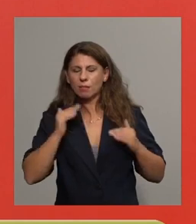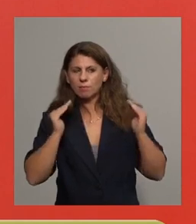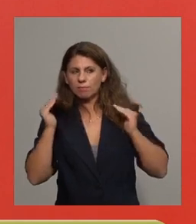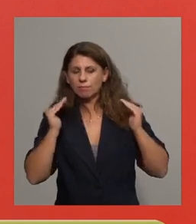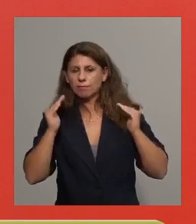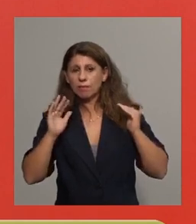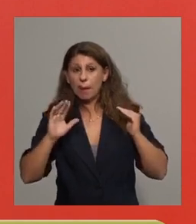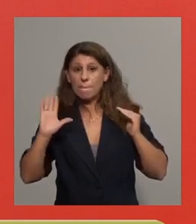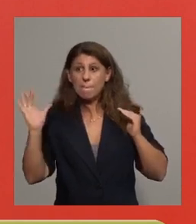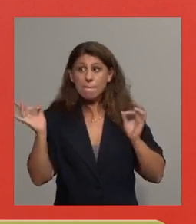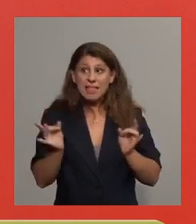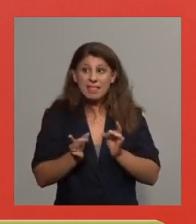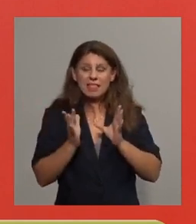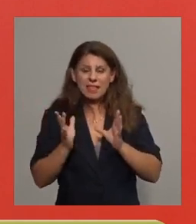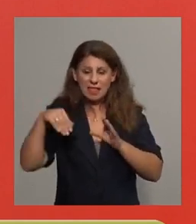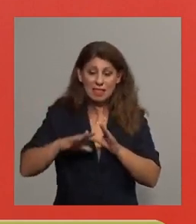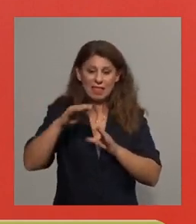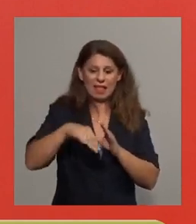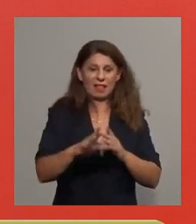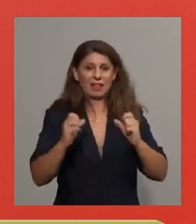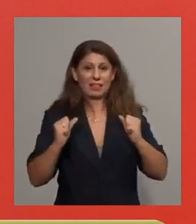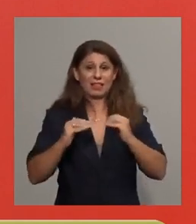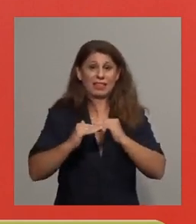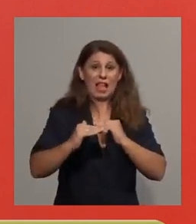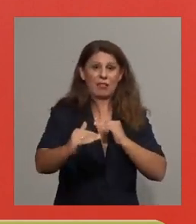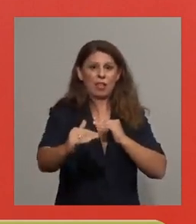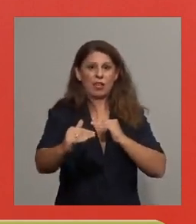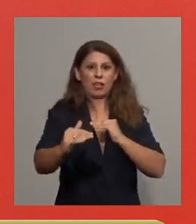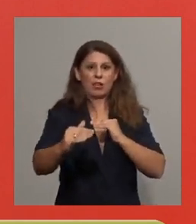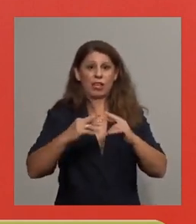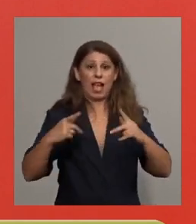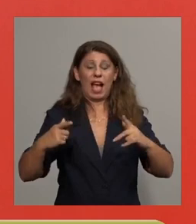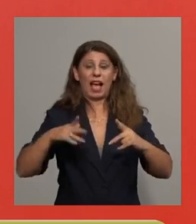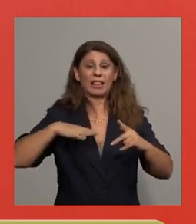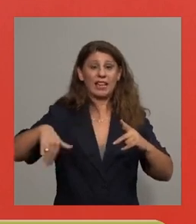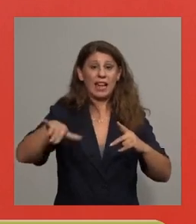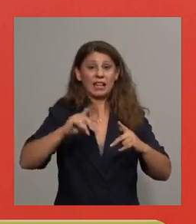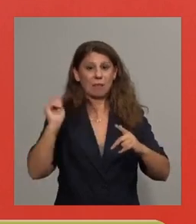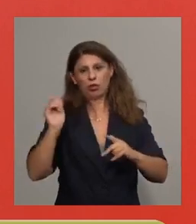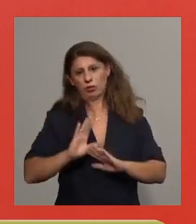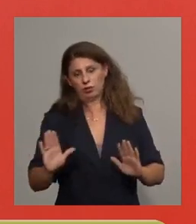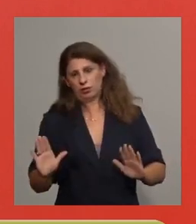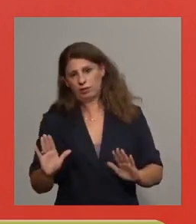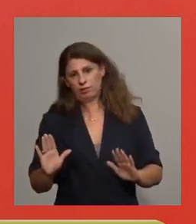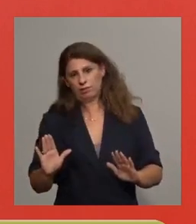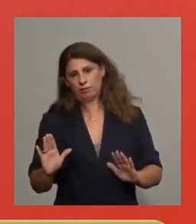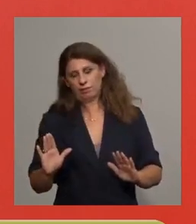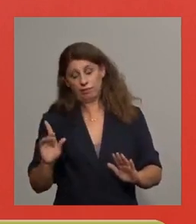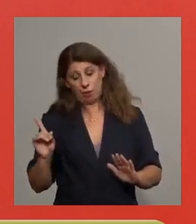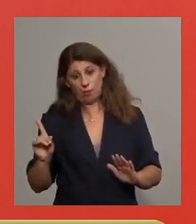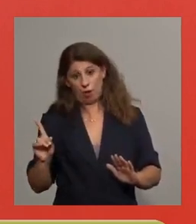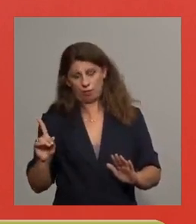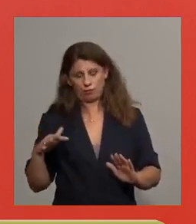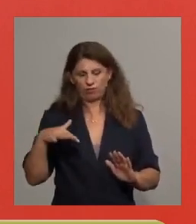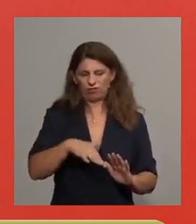και διαταραχθεί η σταθερότητα και ένταση της αντιλαϊκής πολιτικής τους, η οποία